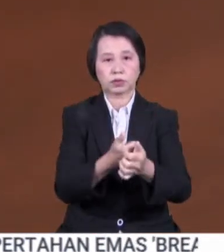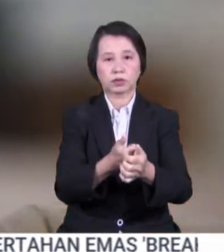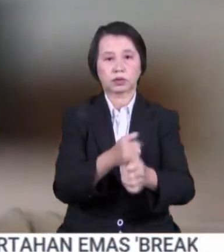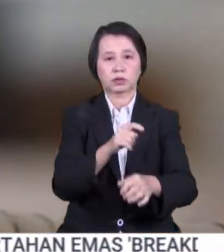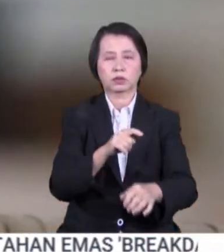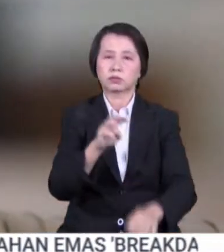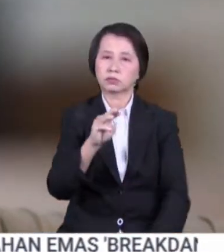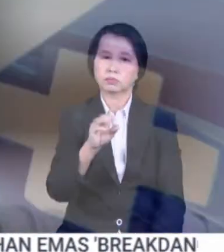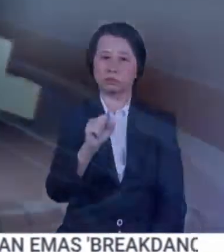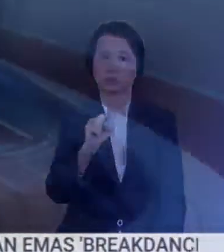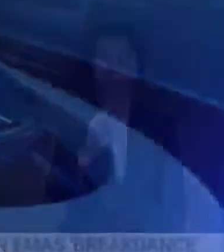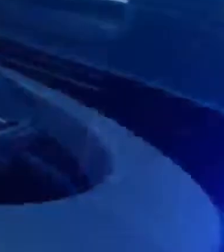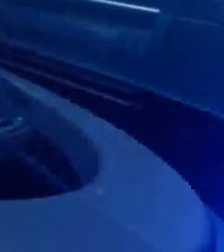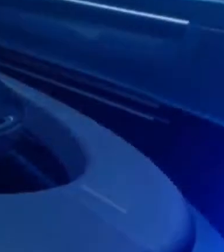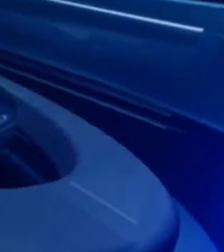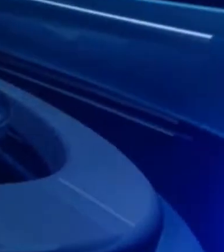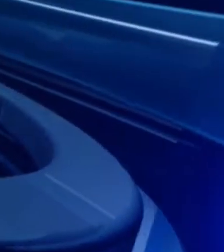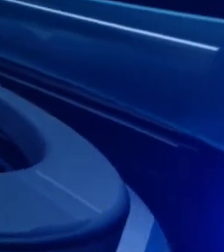semasa.